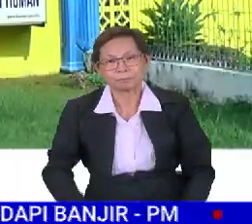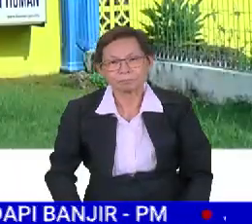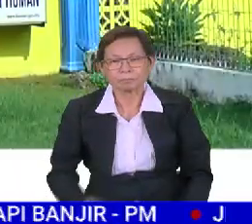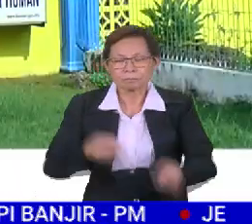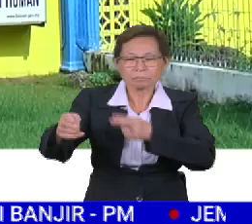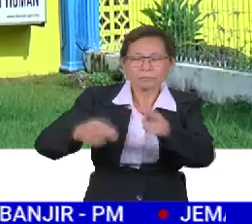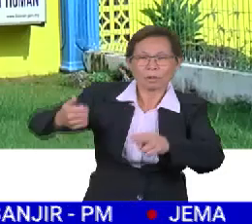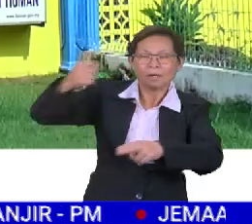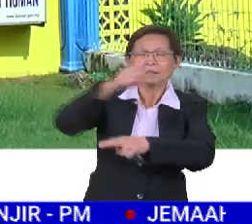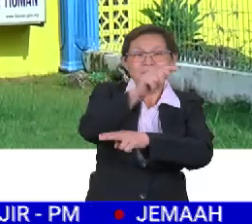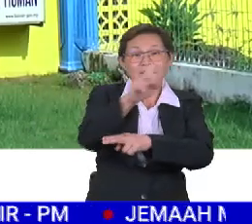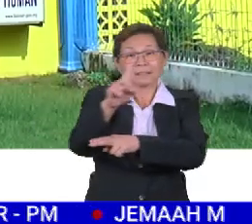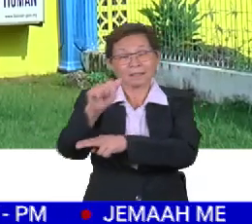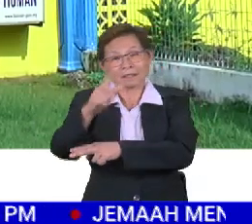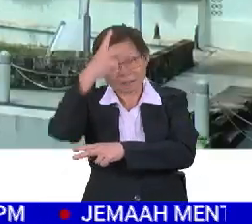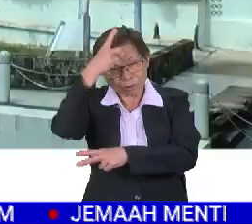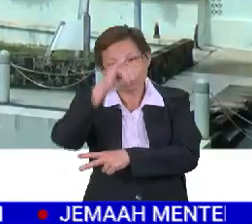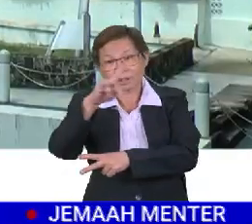pengurus besar